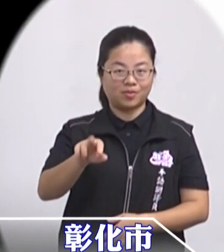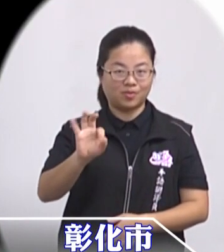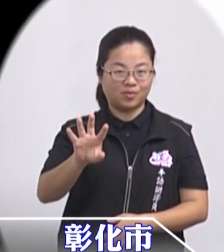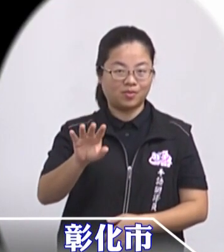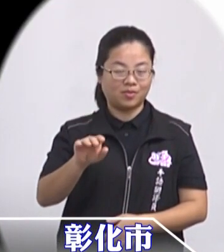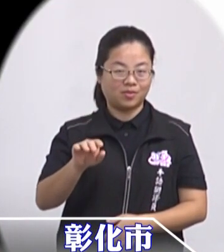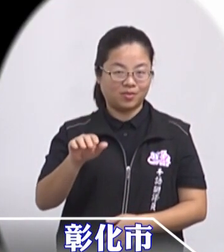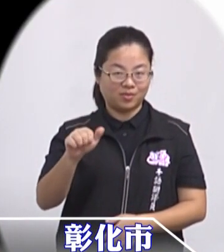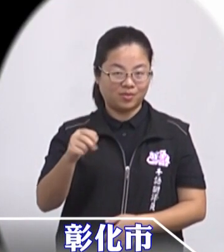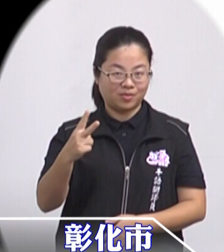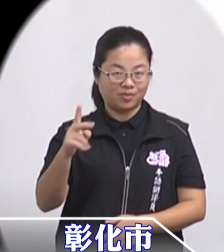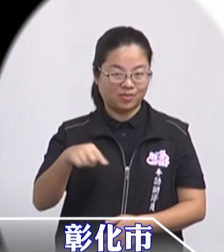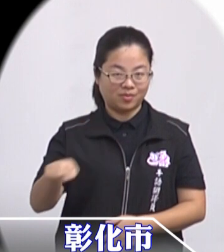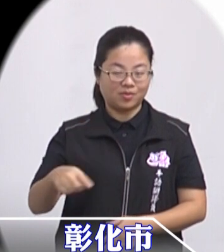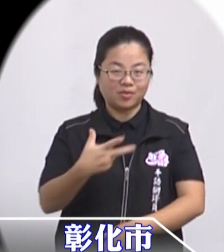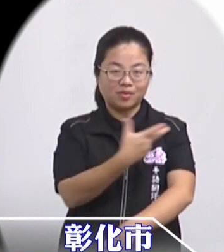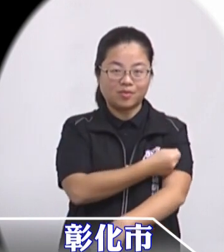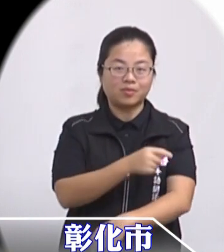22,552人，那接种了